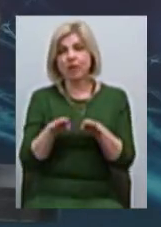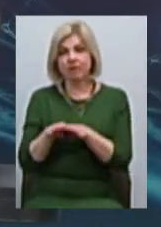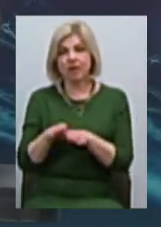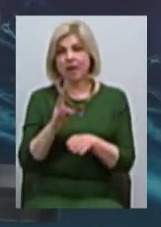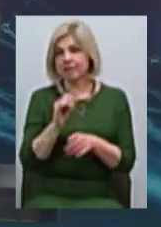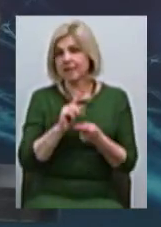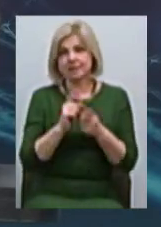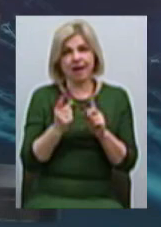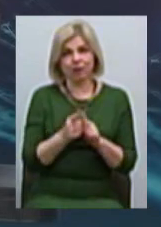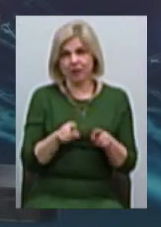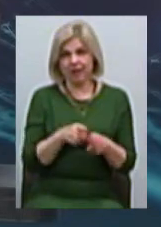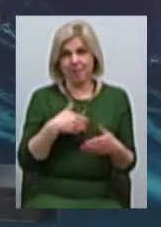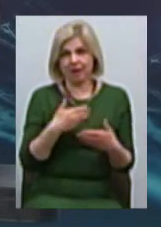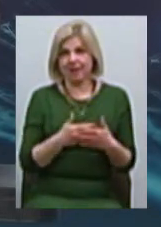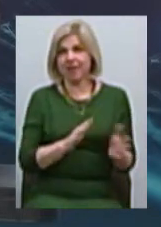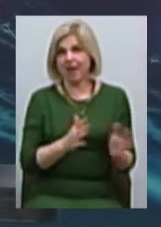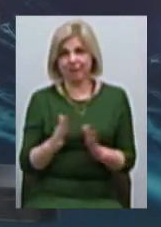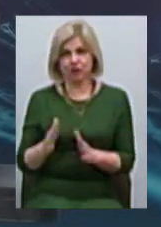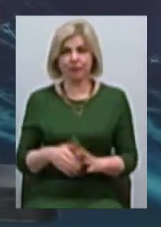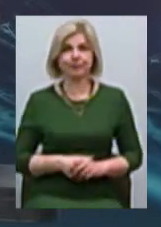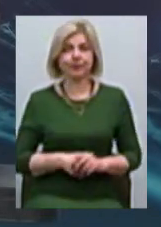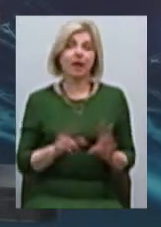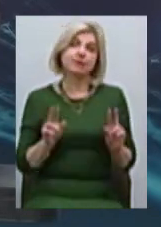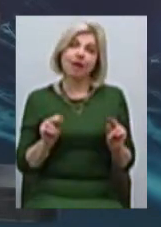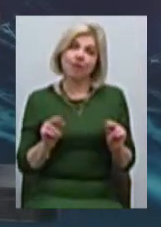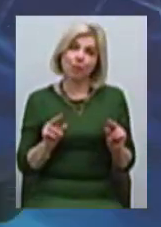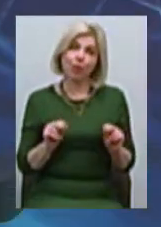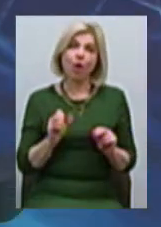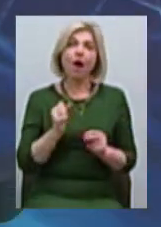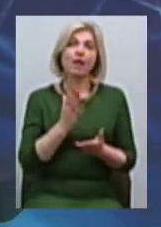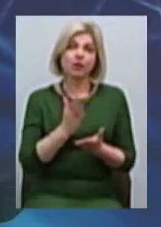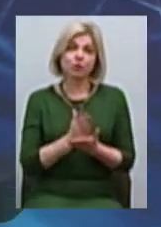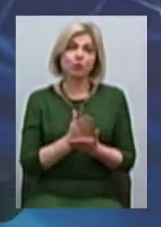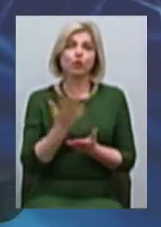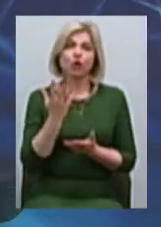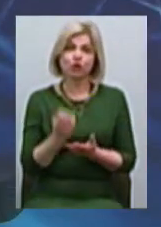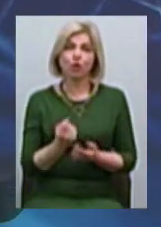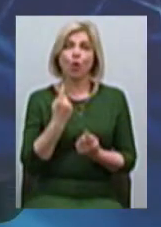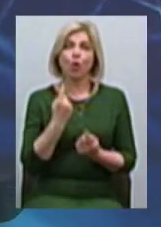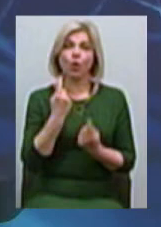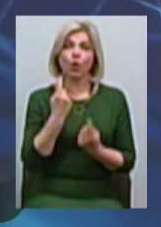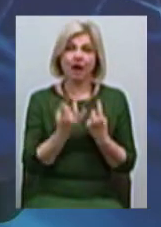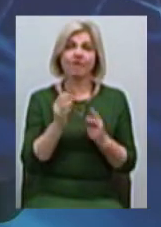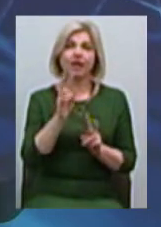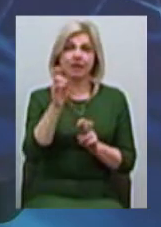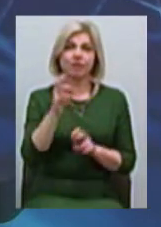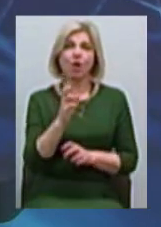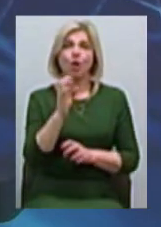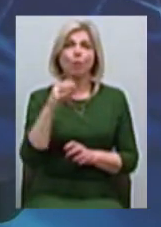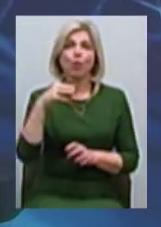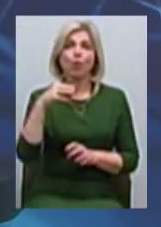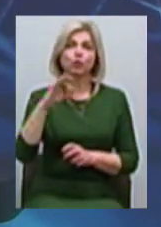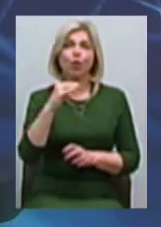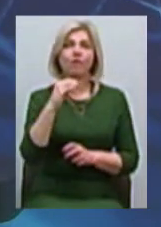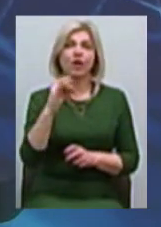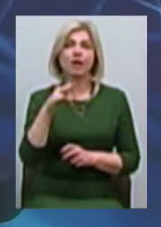стало таким активним явищем реально. Ну, слава Богу. А існує ще один цікавий термін – ботоферми.